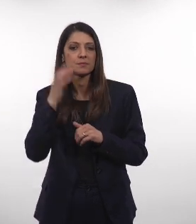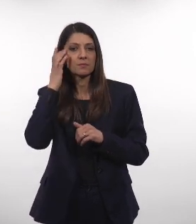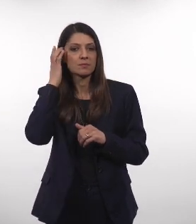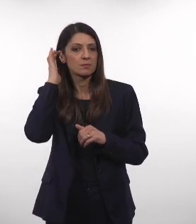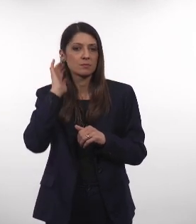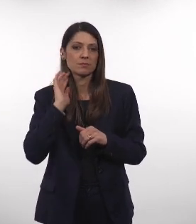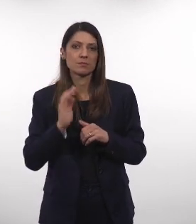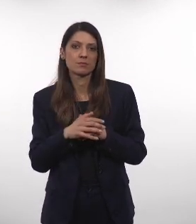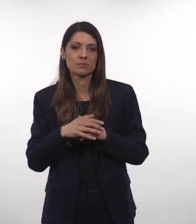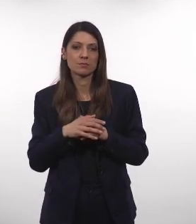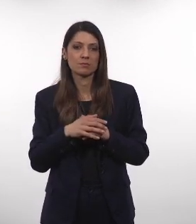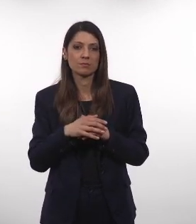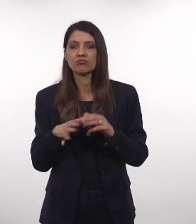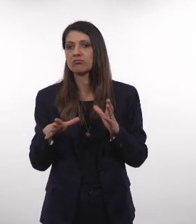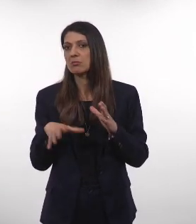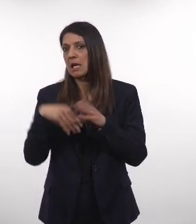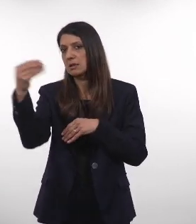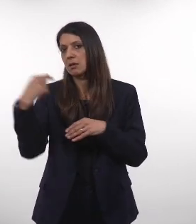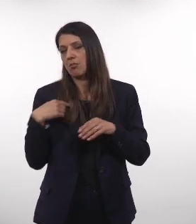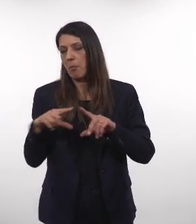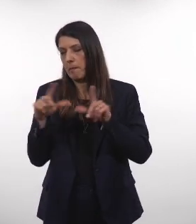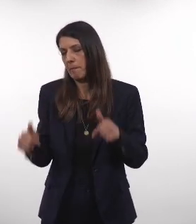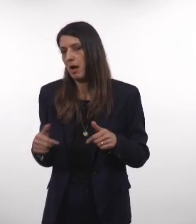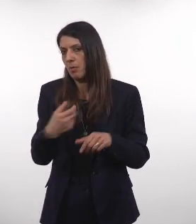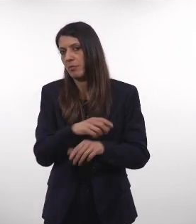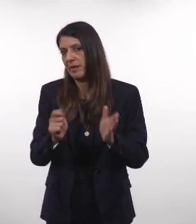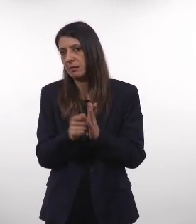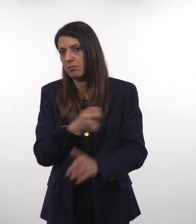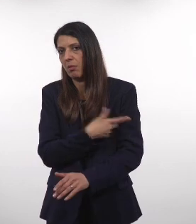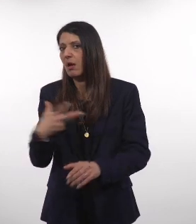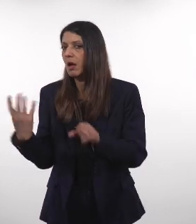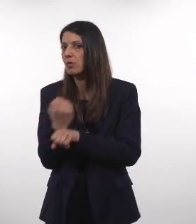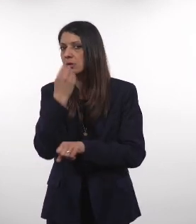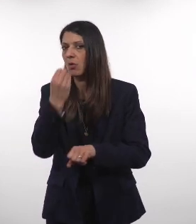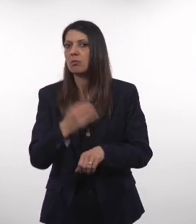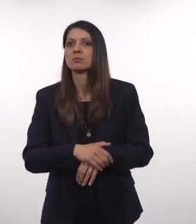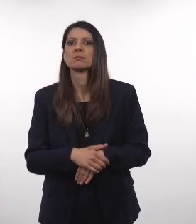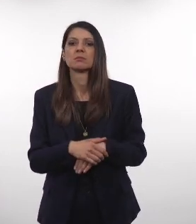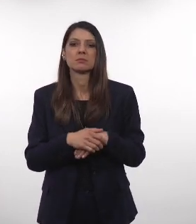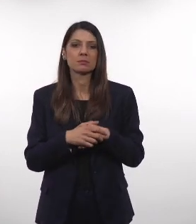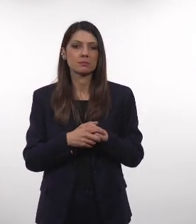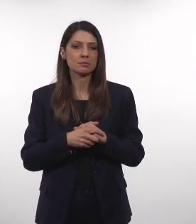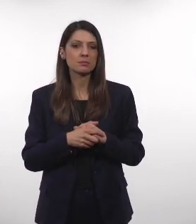Alors du coup c'était en externe, nous on n'était pas présents pour le prélèvement sanguin, mais il a pu avoir son prélèvement sanguin.